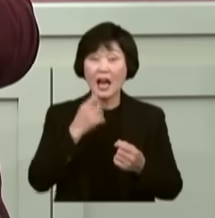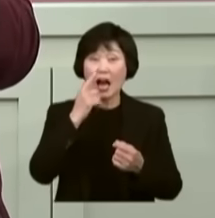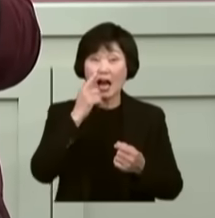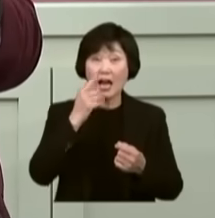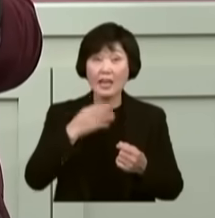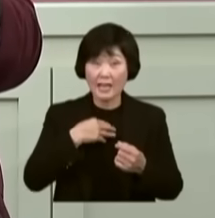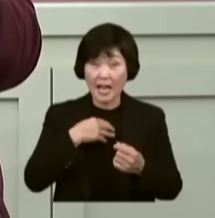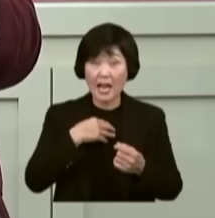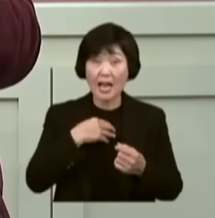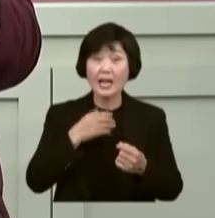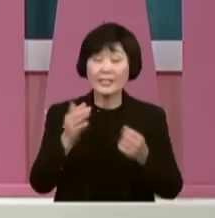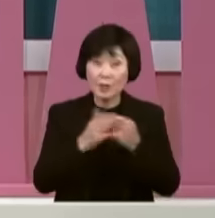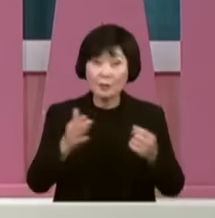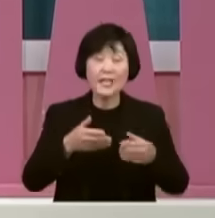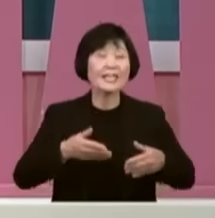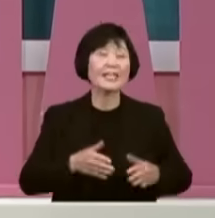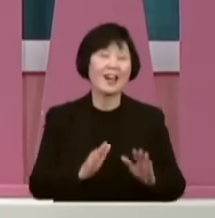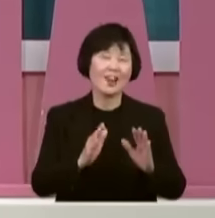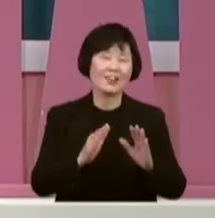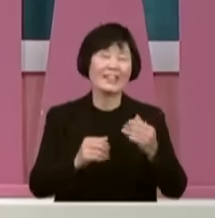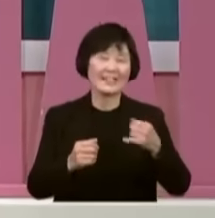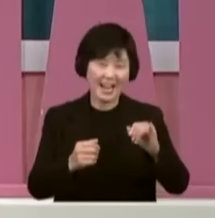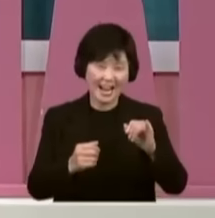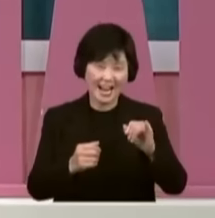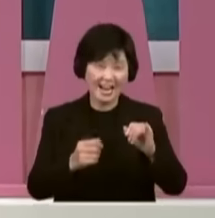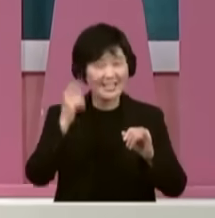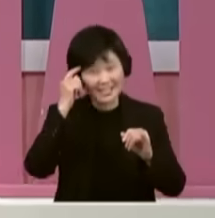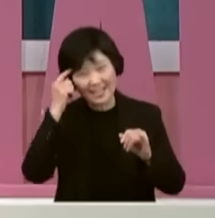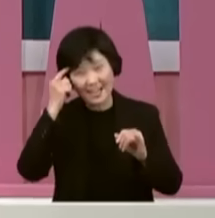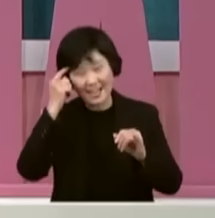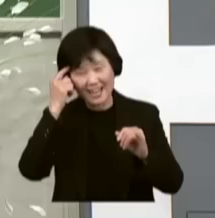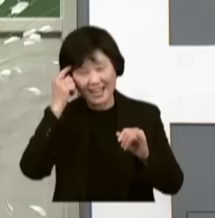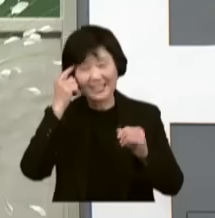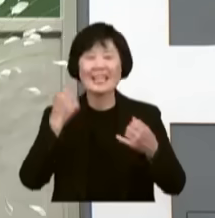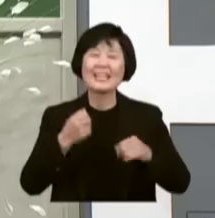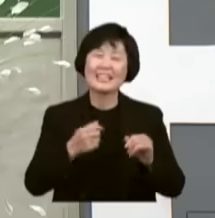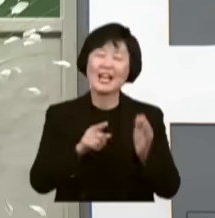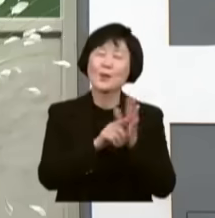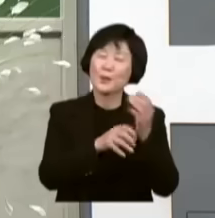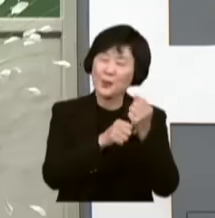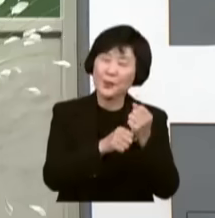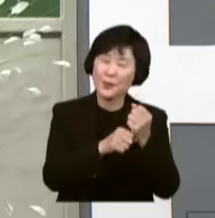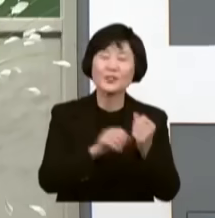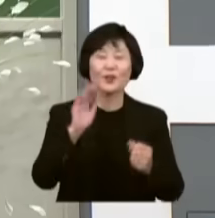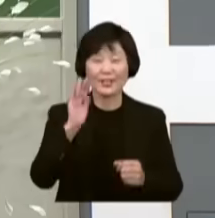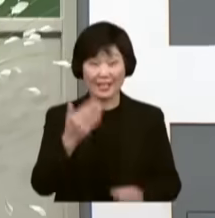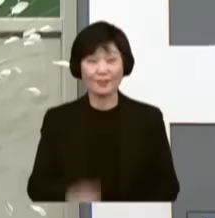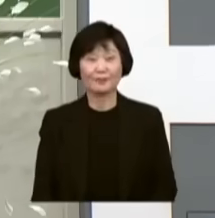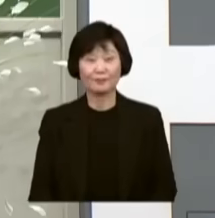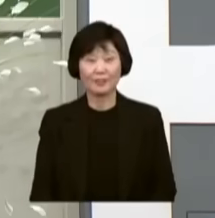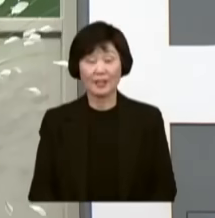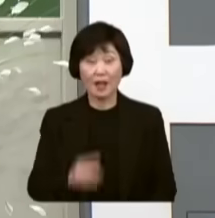태어난 애다 이렇게 생각하니까 내가 의지하게 되고 그렇게 돼요. 그 혹시 미련한 질문 하나 할게요. 엄마가